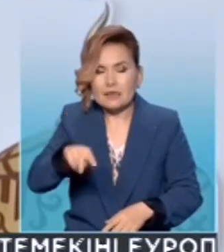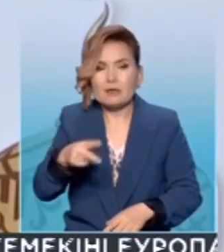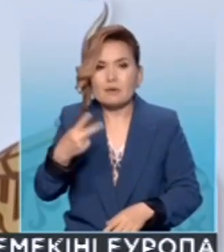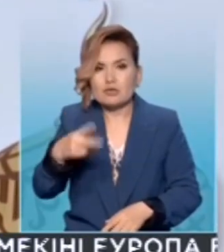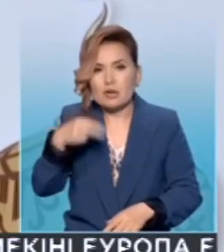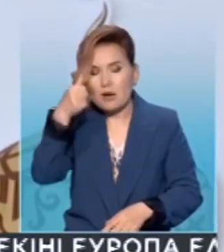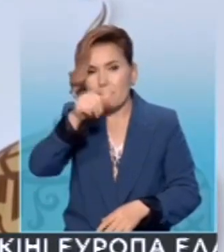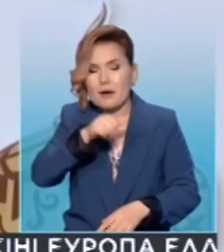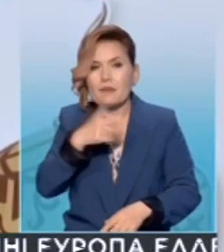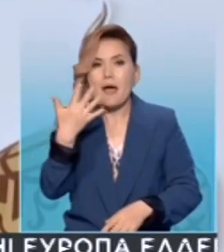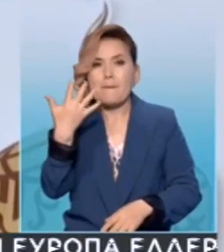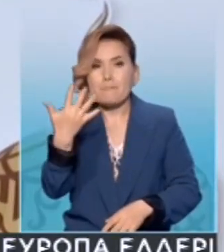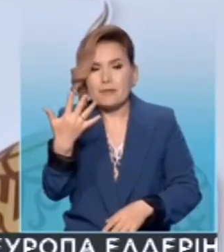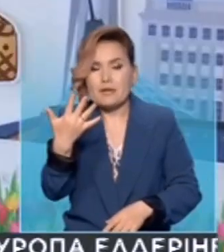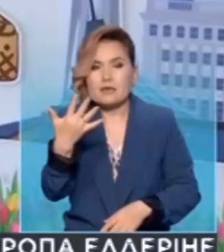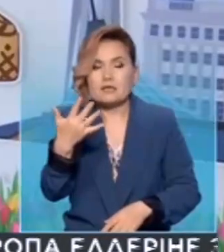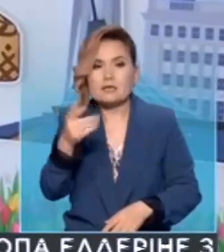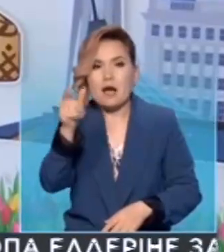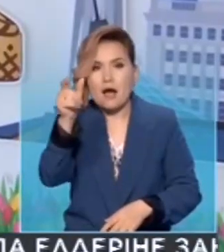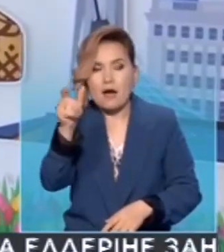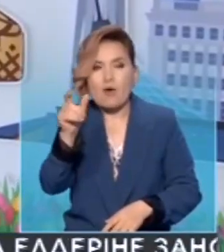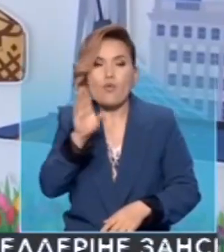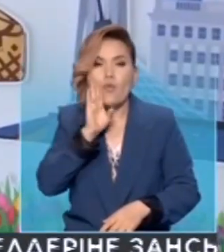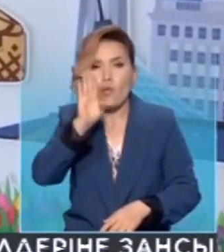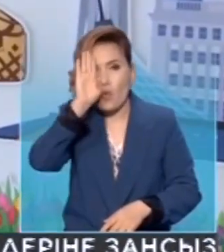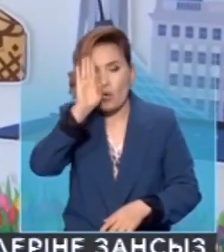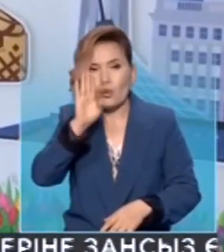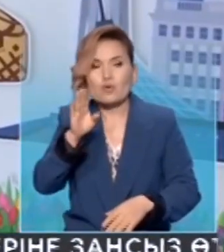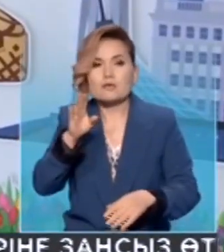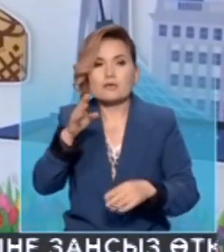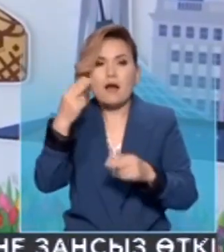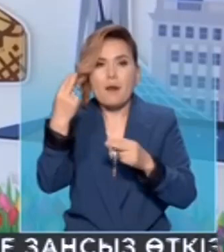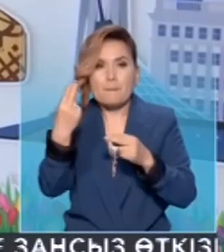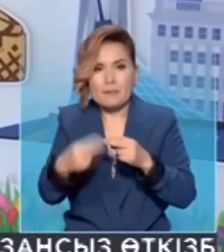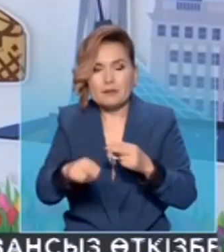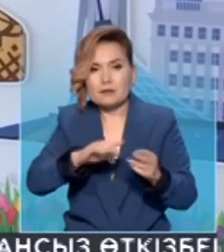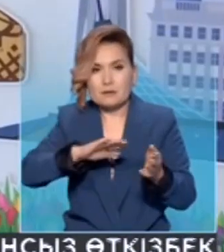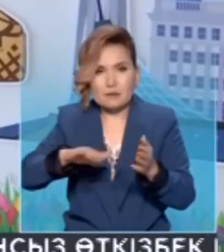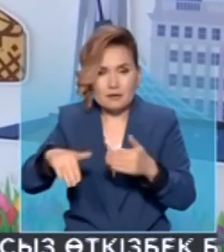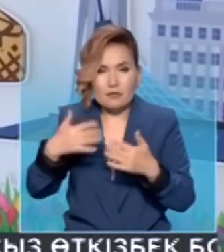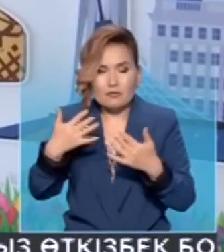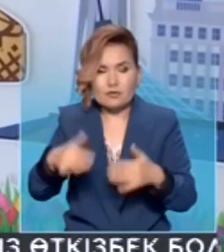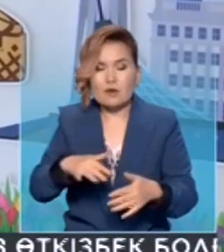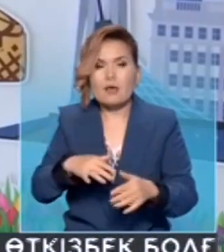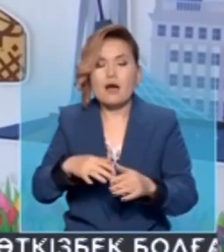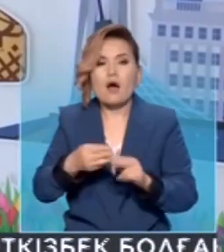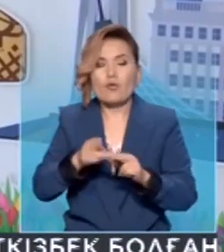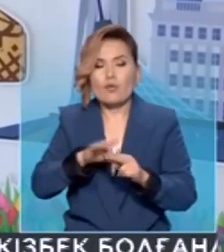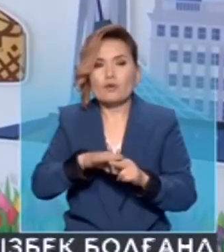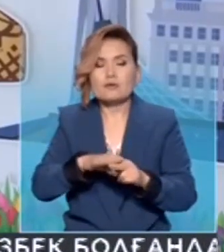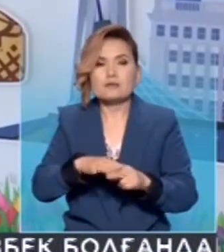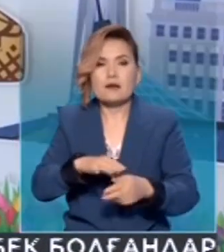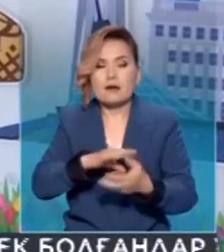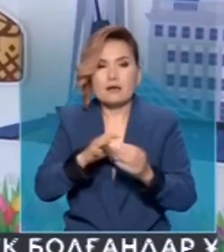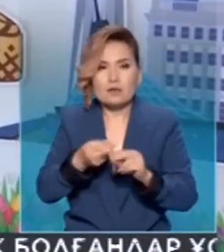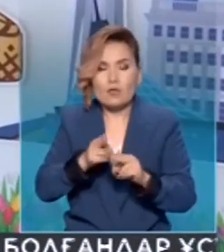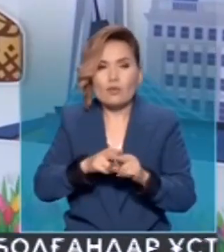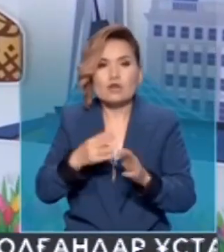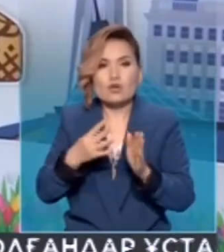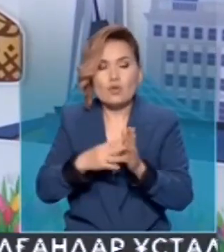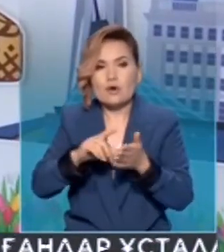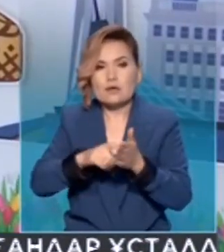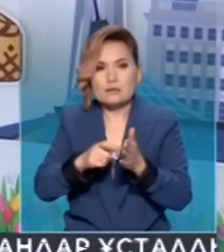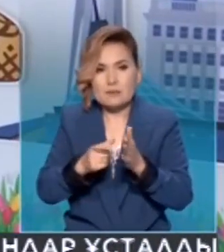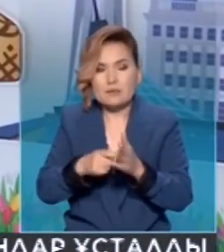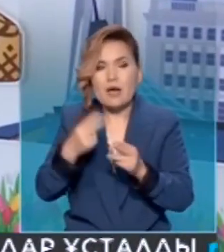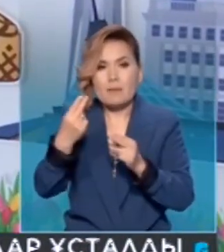жылы 5 түлек бітірген болатын. Бірнеше оқушы 9 сыныптан кейін мектеп қабырғасынан аттап